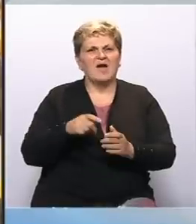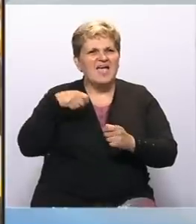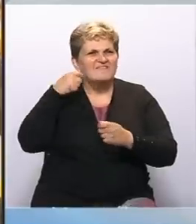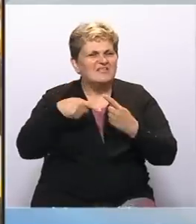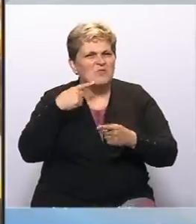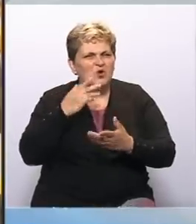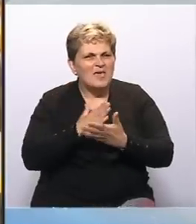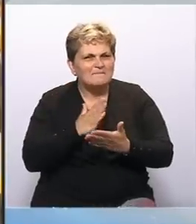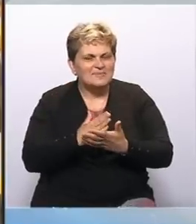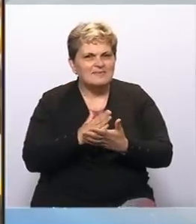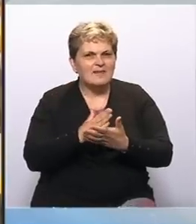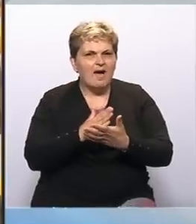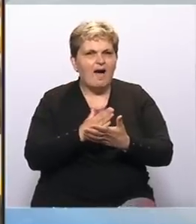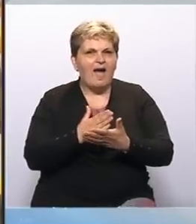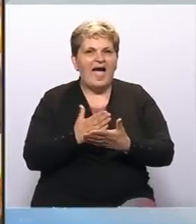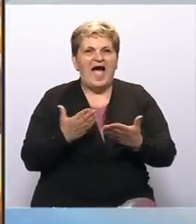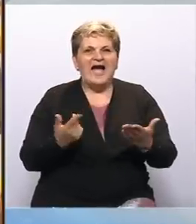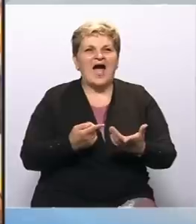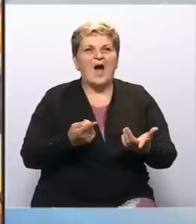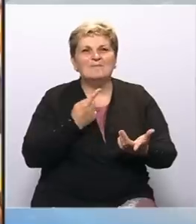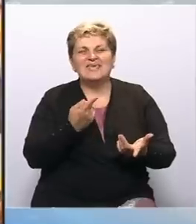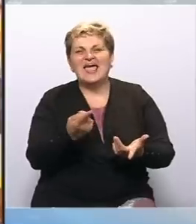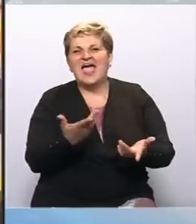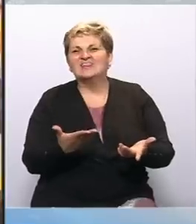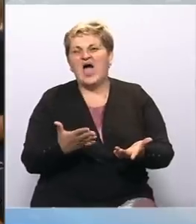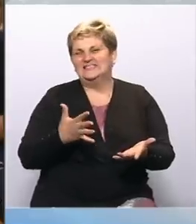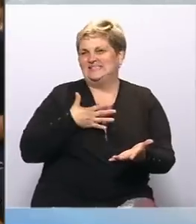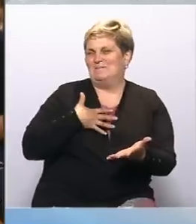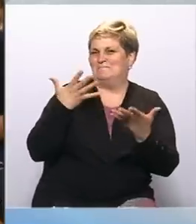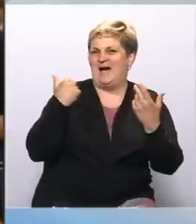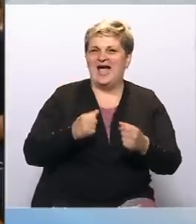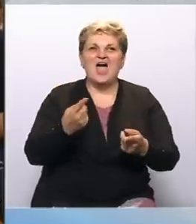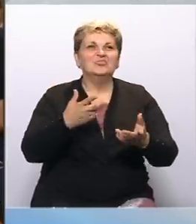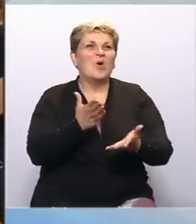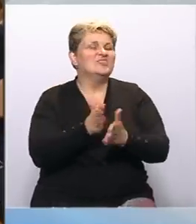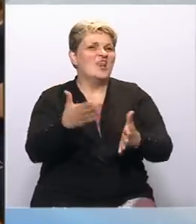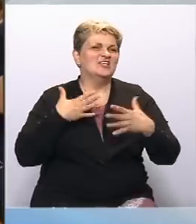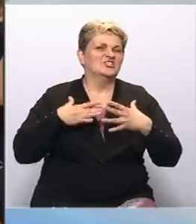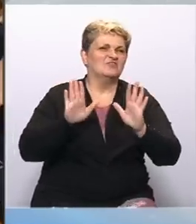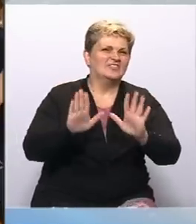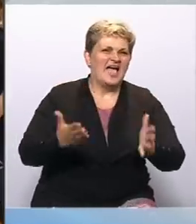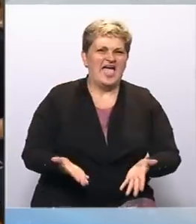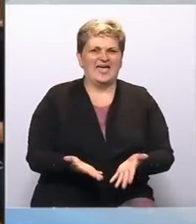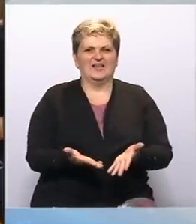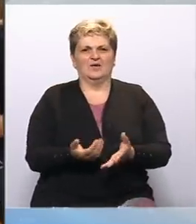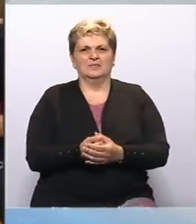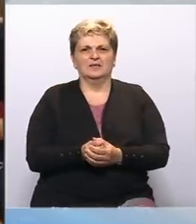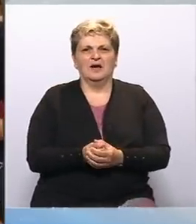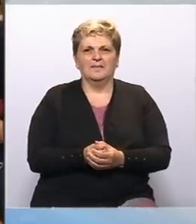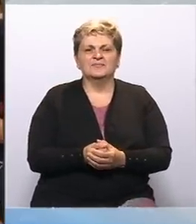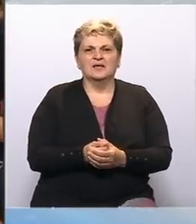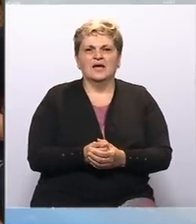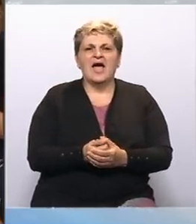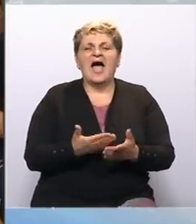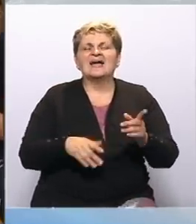sjećate, da bismo mi kao na simpatičan način prihvatili, pa dobro, to je dio naših života, ne znam, nemoj fako duše, to se prepričava,